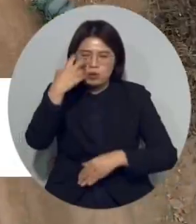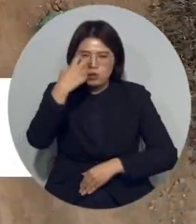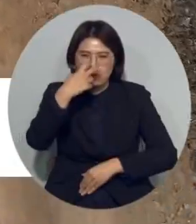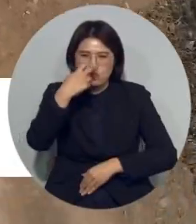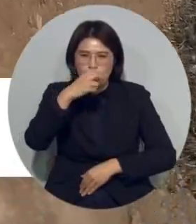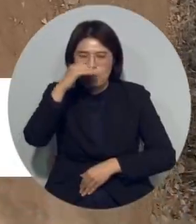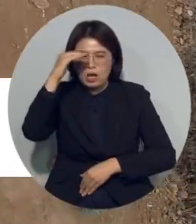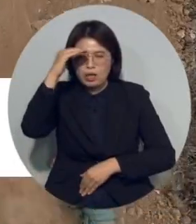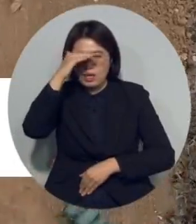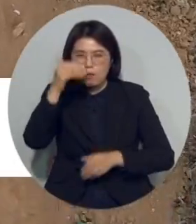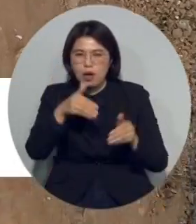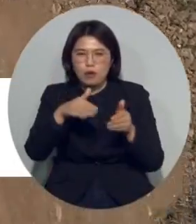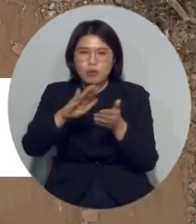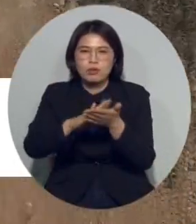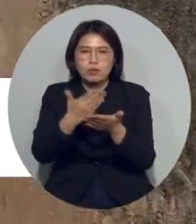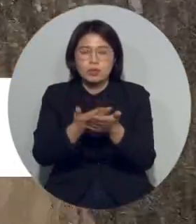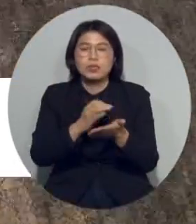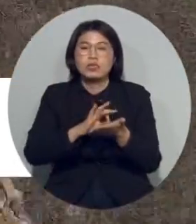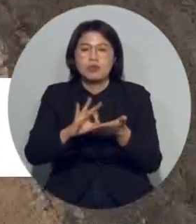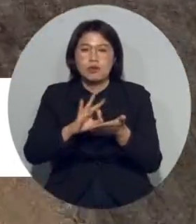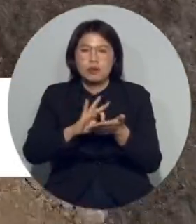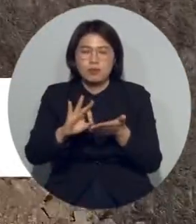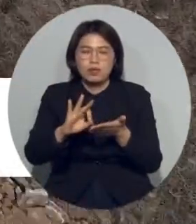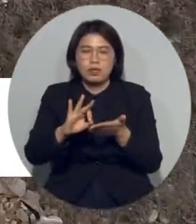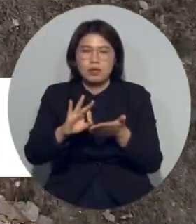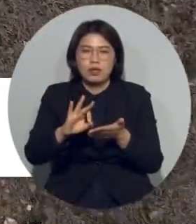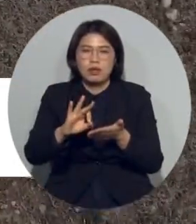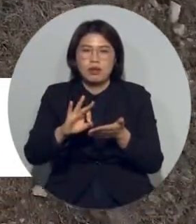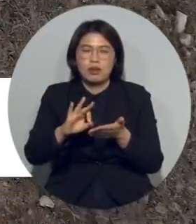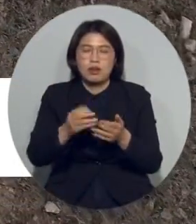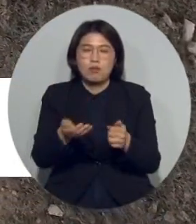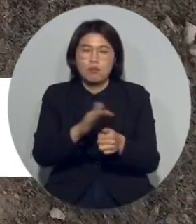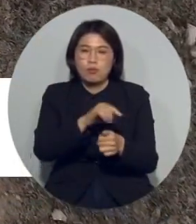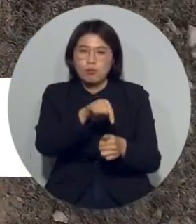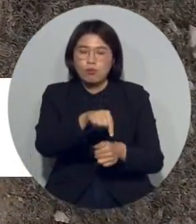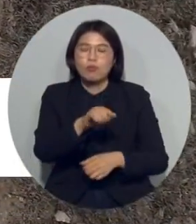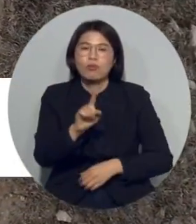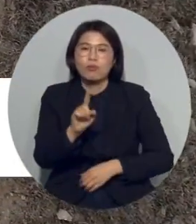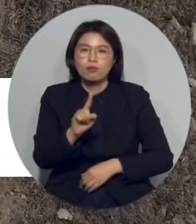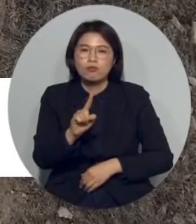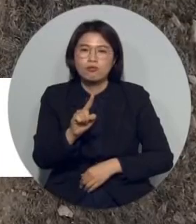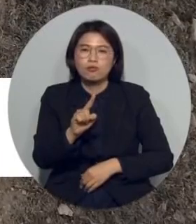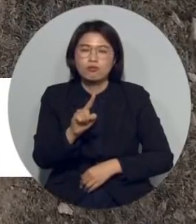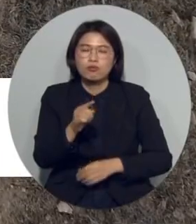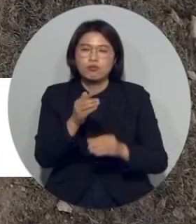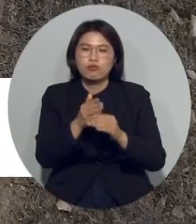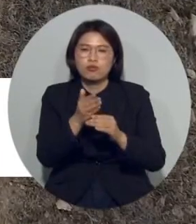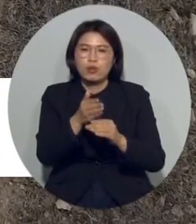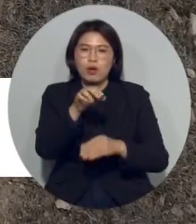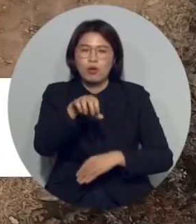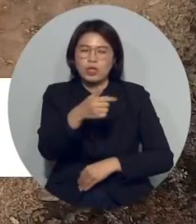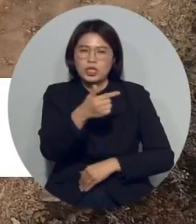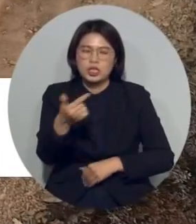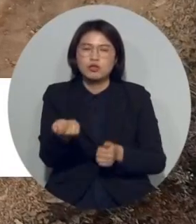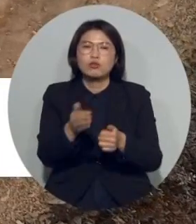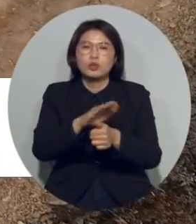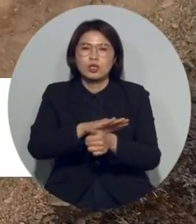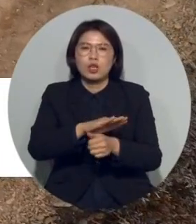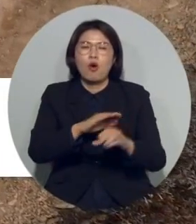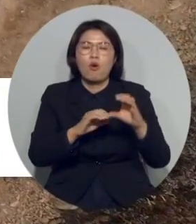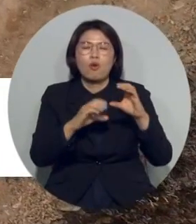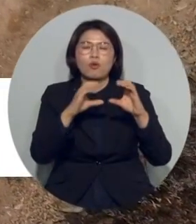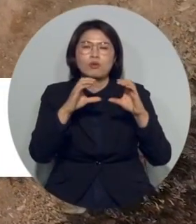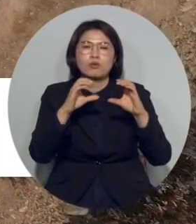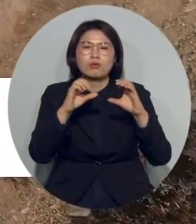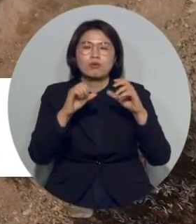탐방로 정비 등에 사용합니다 제 268호 분은 고분군 중턱에 있는 대형 분으로 5세기 중 후